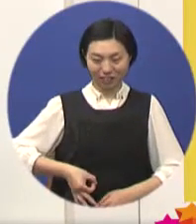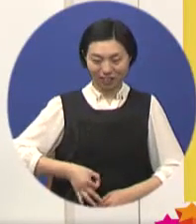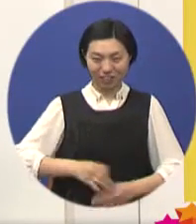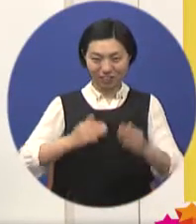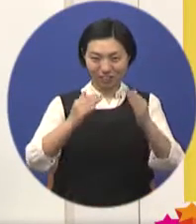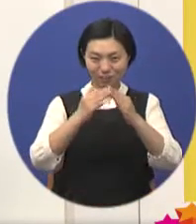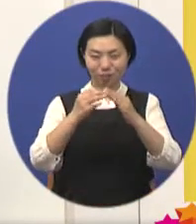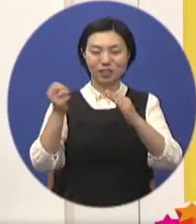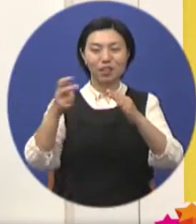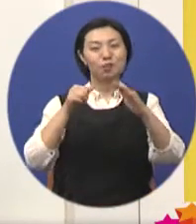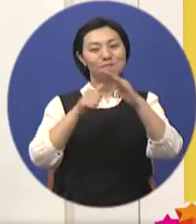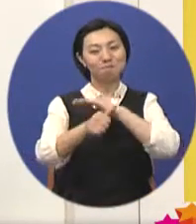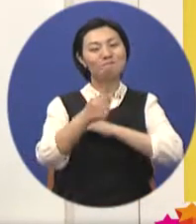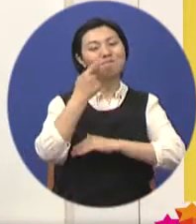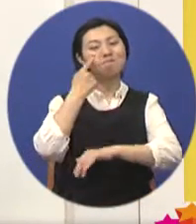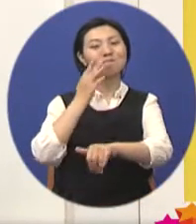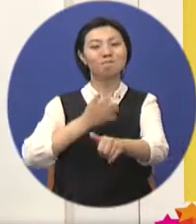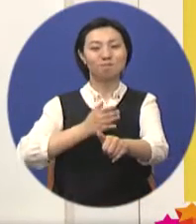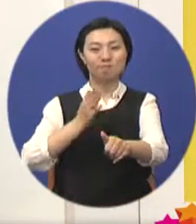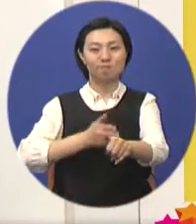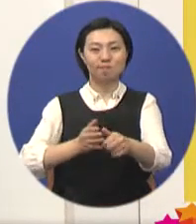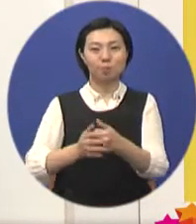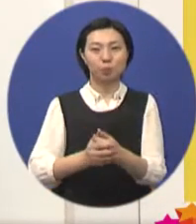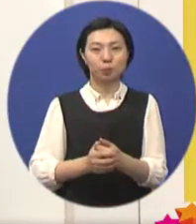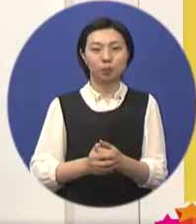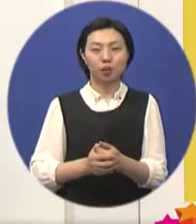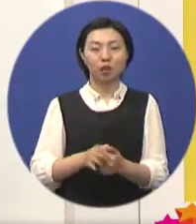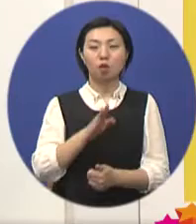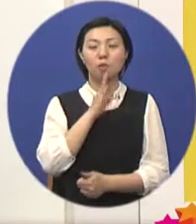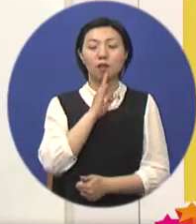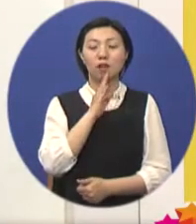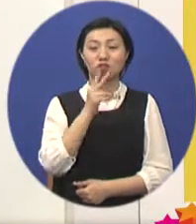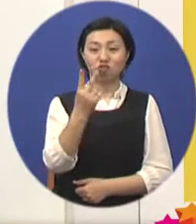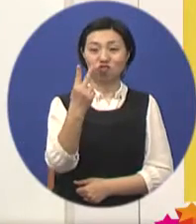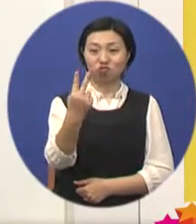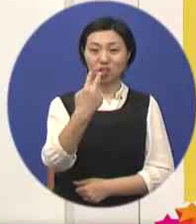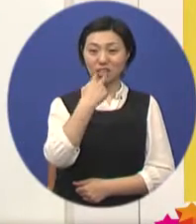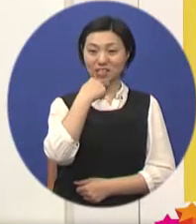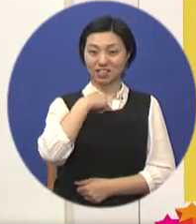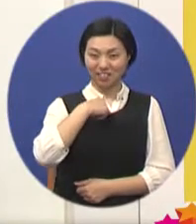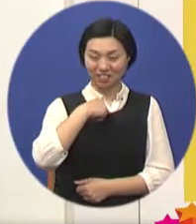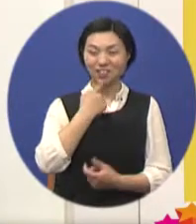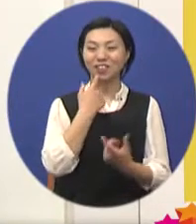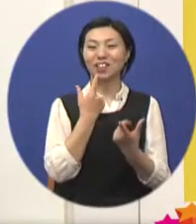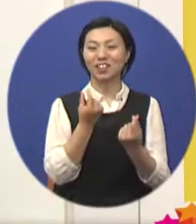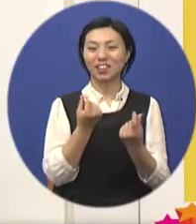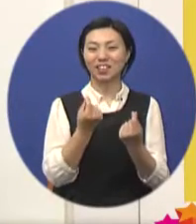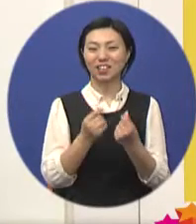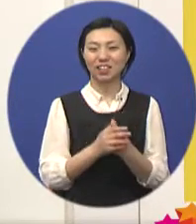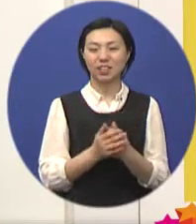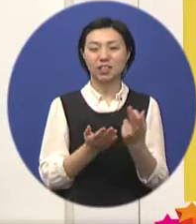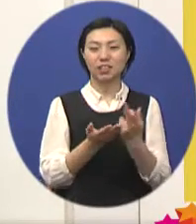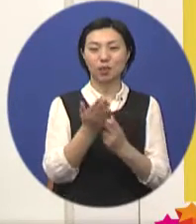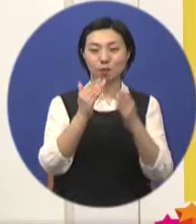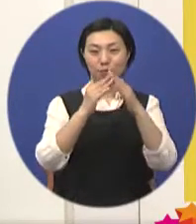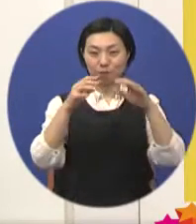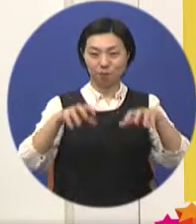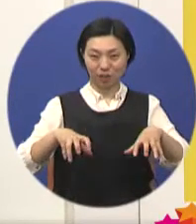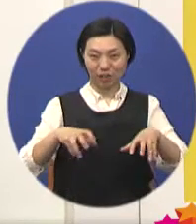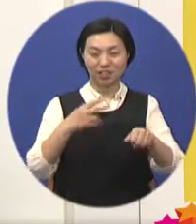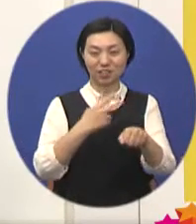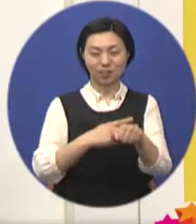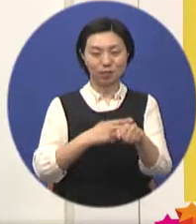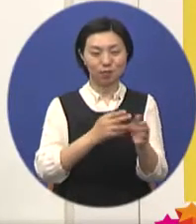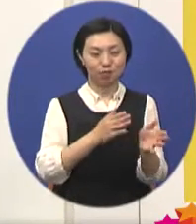방문하셔서 맛있는 거 드시길 바랍니다. 야, 우리 어머님은 아주 네. 일석이조로 네. 아주 그냥 멋집니다. 네. 자, 선마을 선생님 준비해